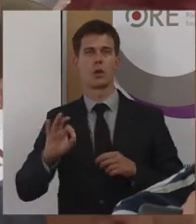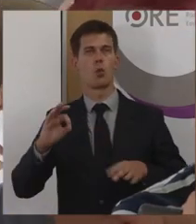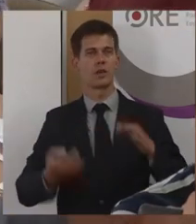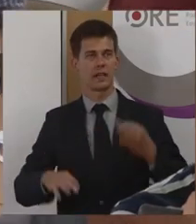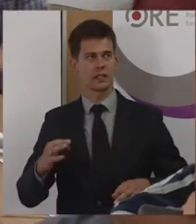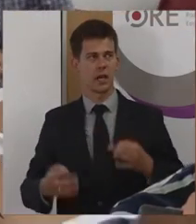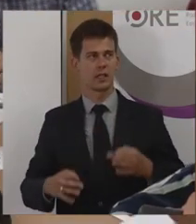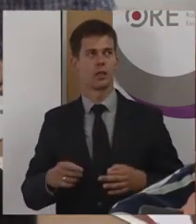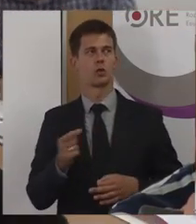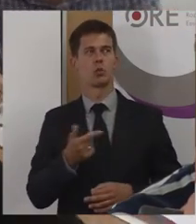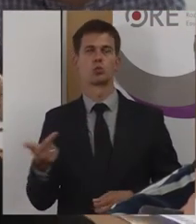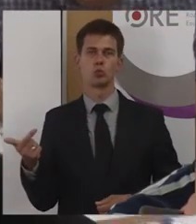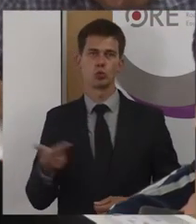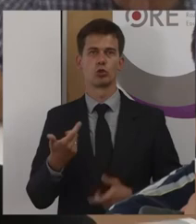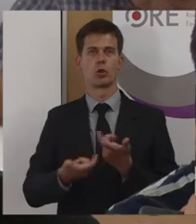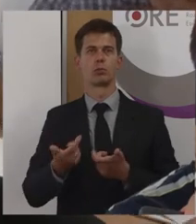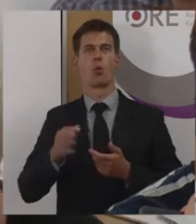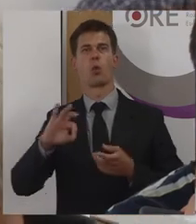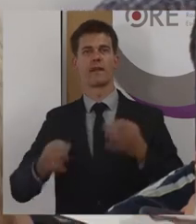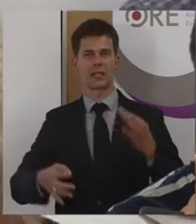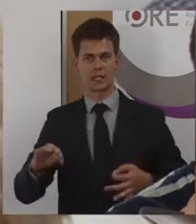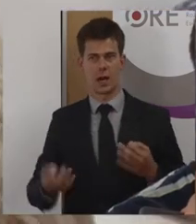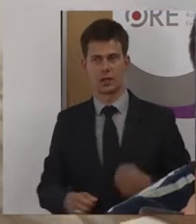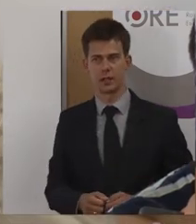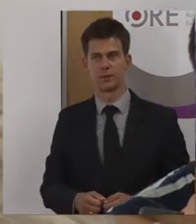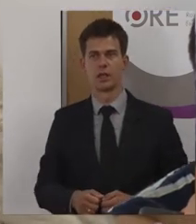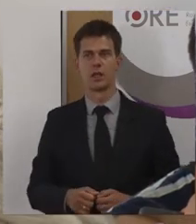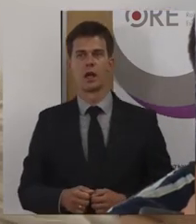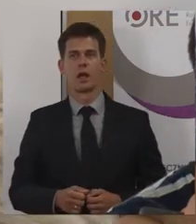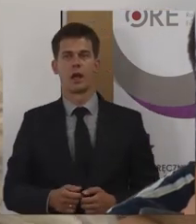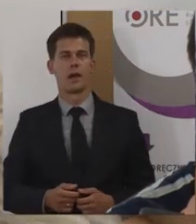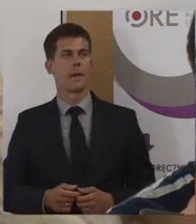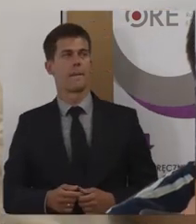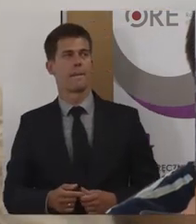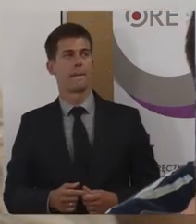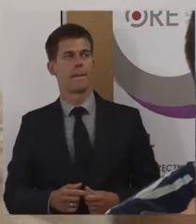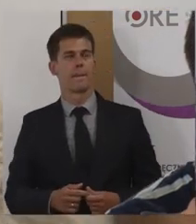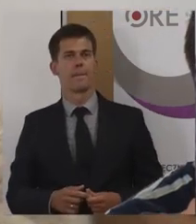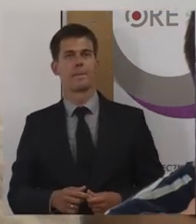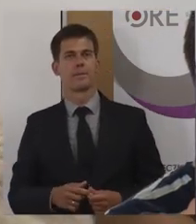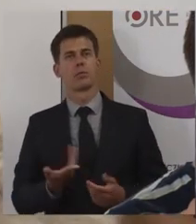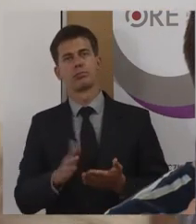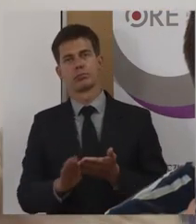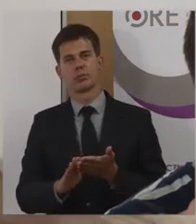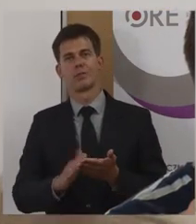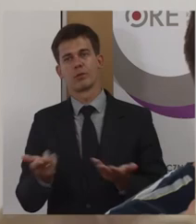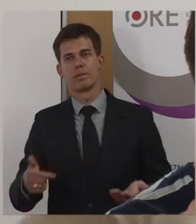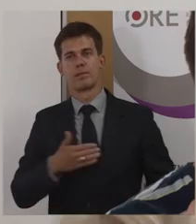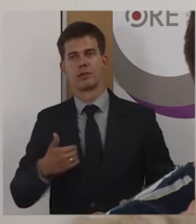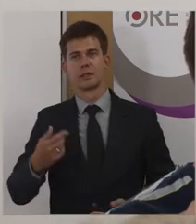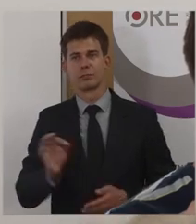być to coś, co powinno być w naszym życiu. I w edukacji, w architekturze, bo niestety przepisy polskie jeszcze do